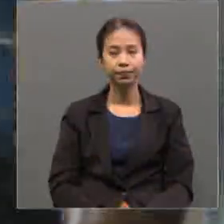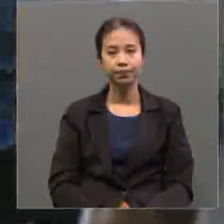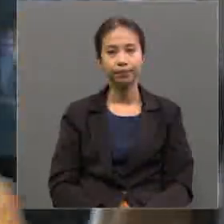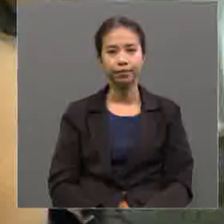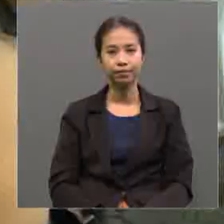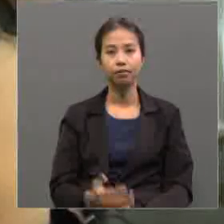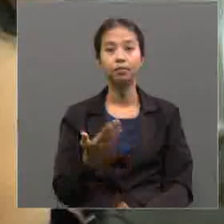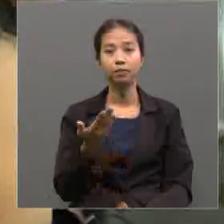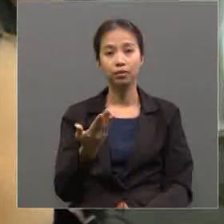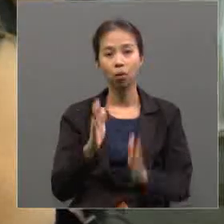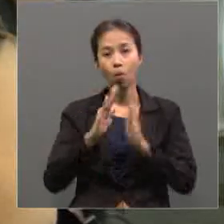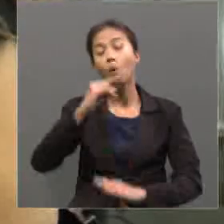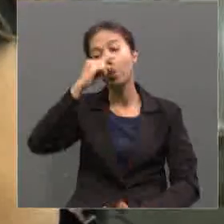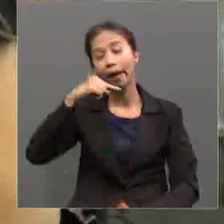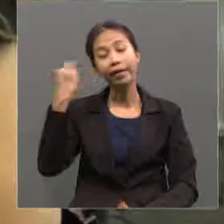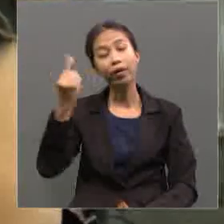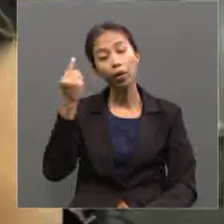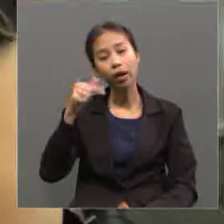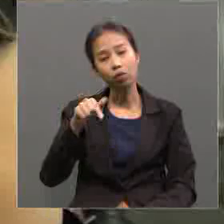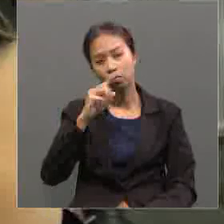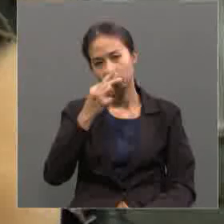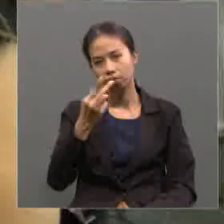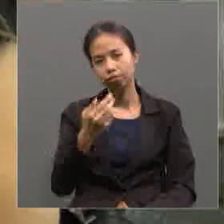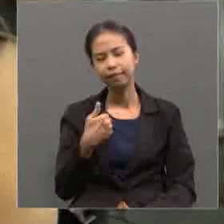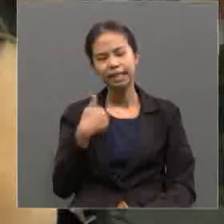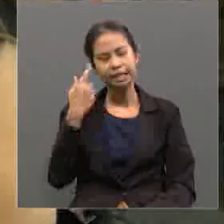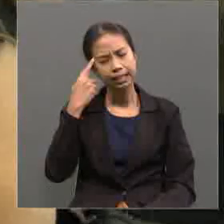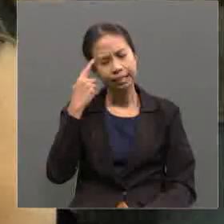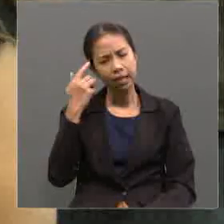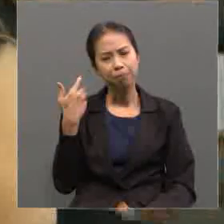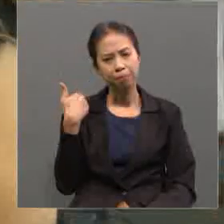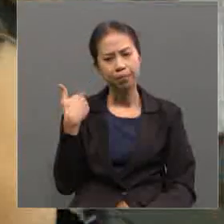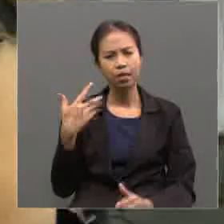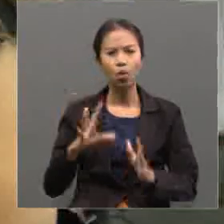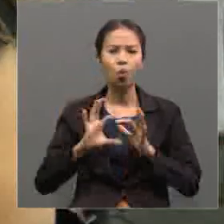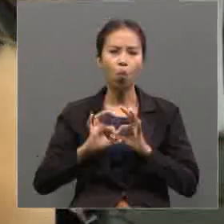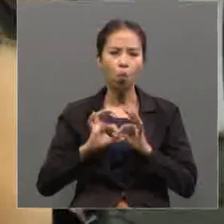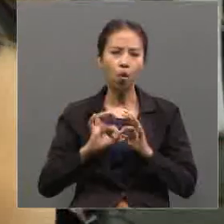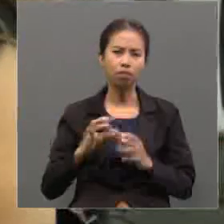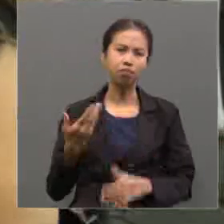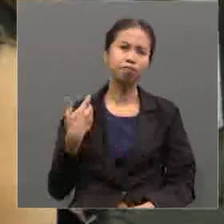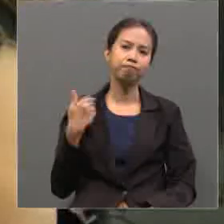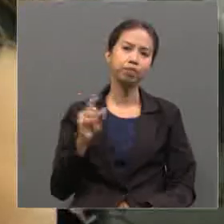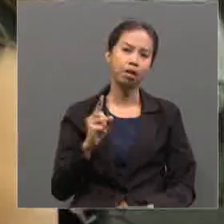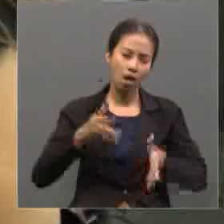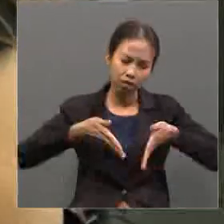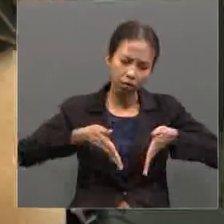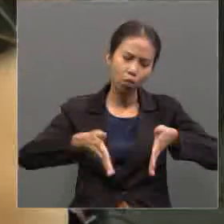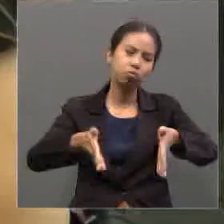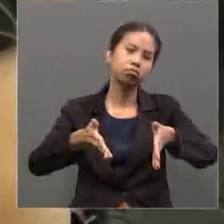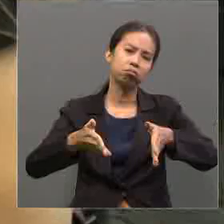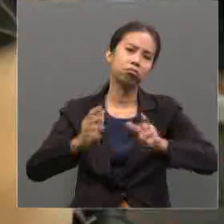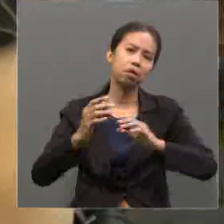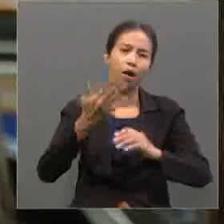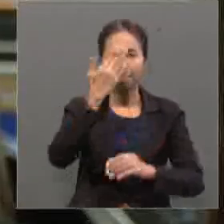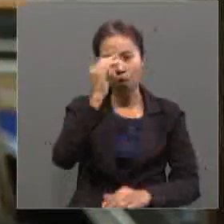ของนักท่องเที่ยวไทยบางส่วนกันบ้างนะคะก็บอกว่ามีความกังวลเรื่องของความปลอดภัยเหมือนกันไม่ว่าจะเป็นความปลอดภัยบนท้องถนนค่ะเ